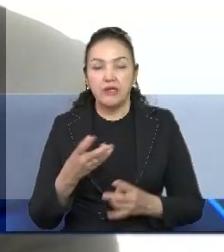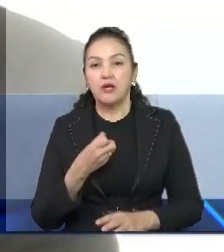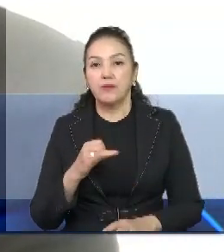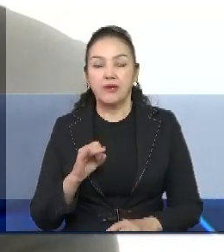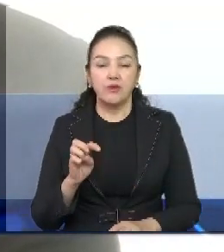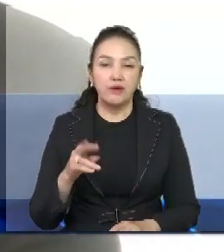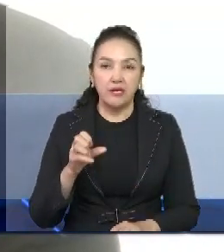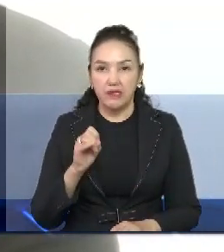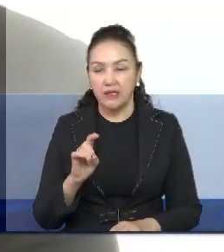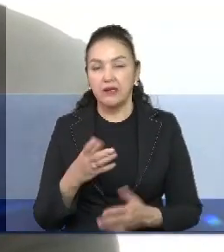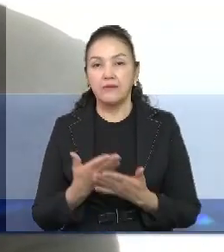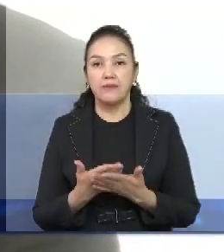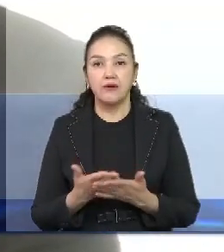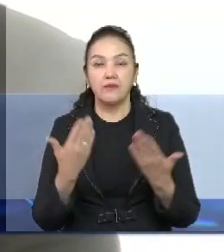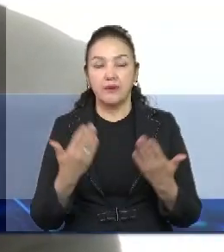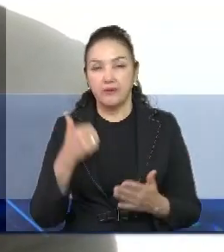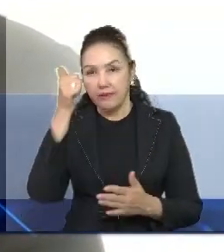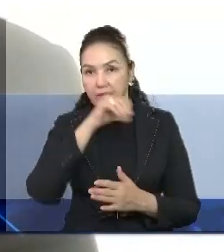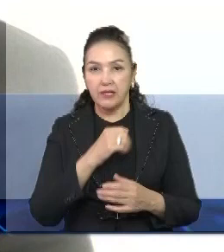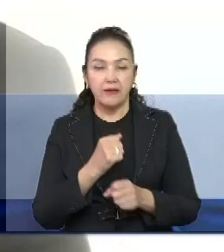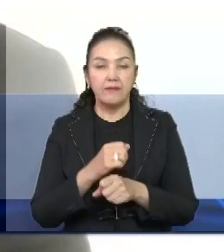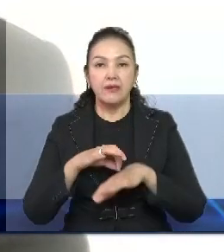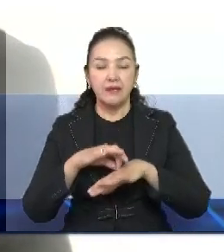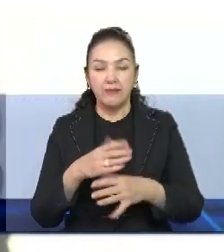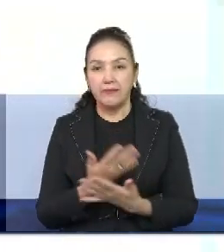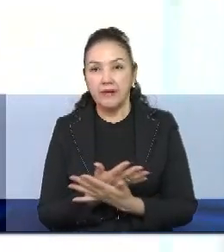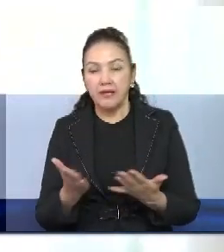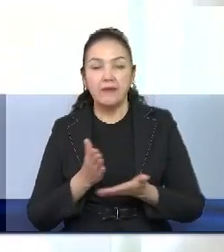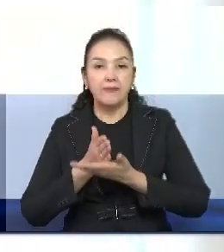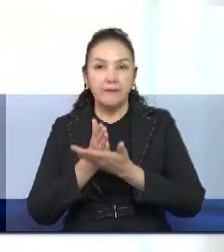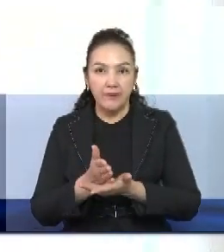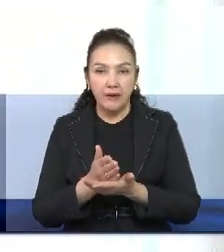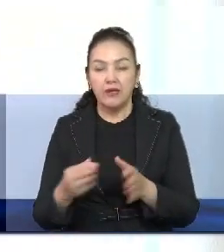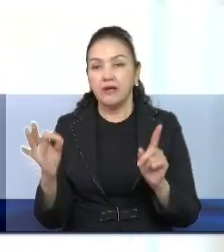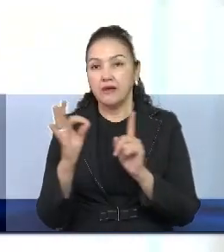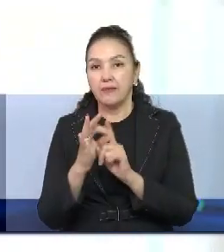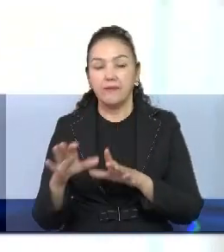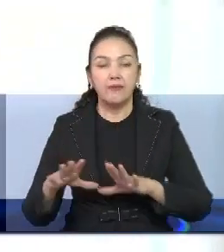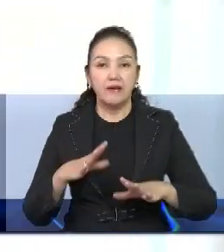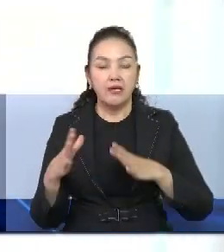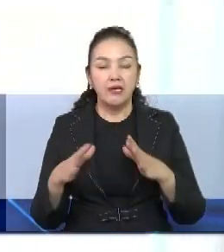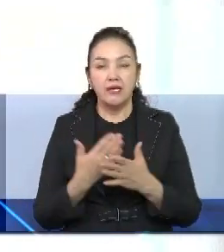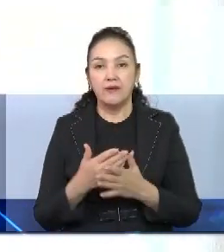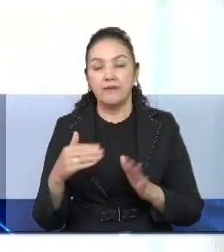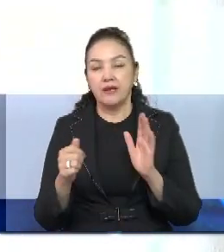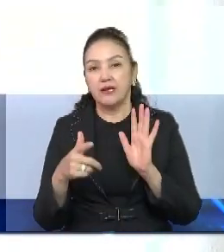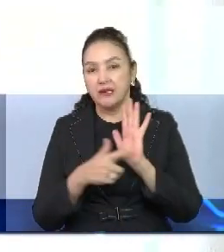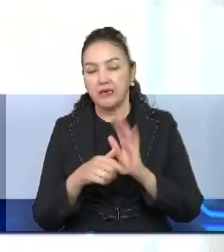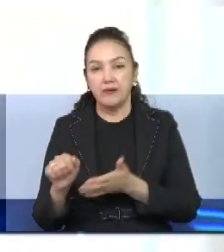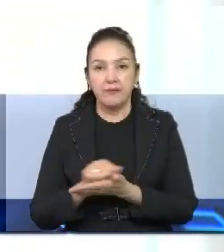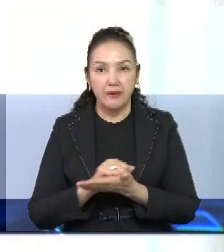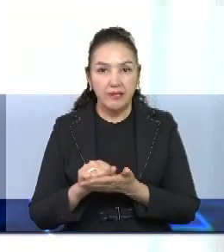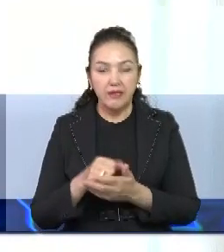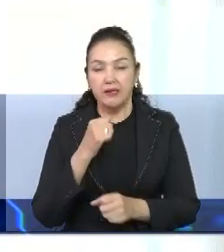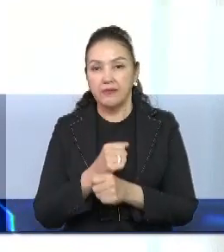коммуникационной инфраструктуры уже в текущем году реализуется ряд проектов в этом направлении так с этой цели Уже подготовлены семь проектов сметной документацией